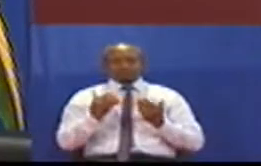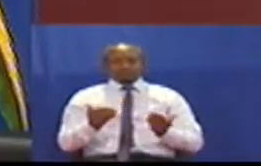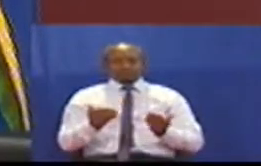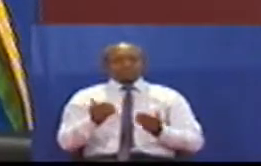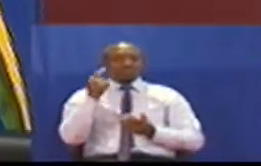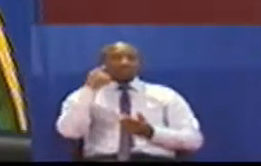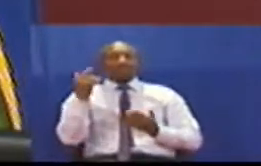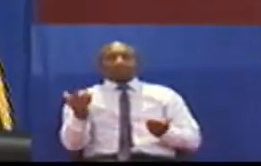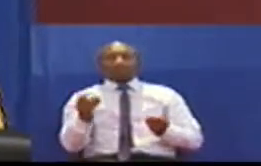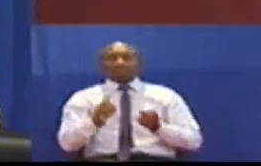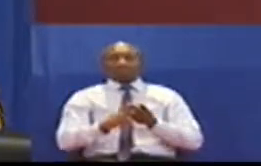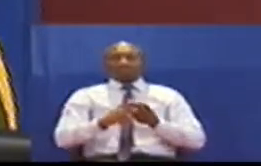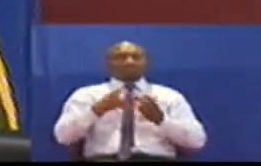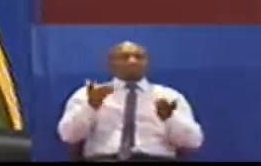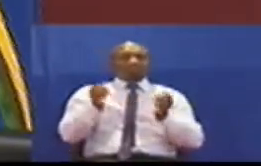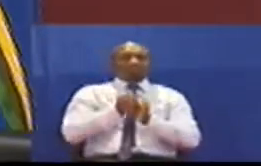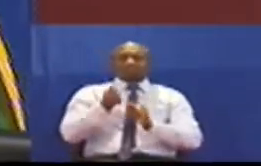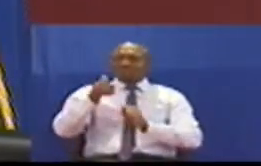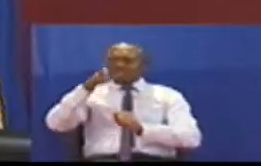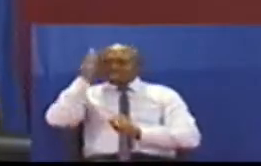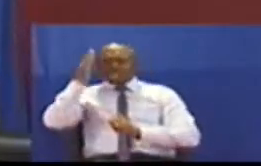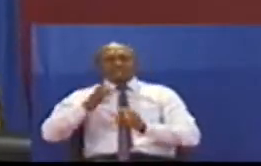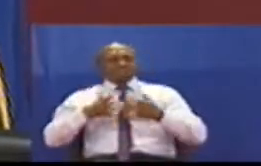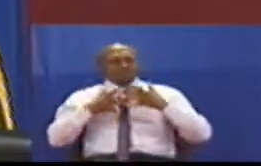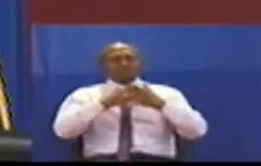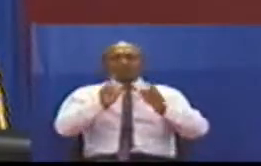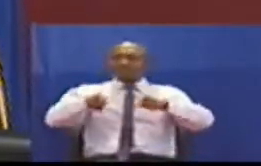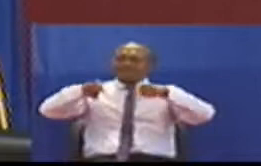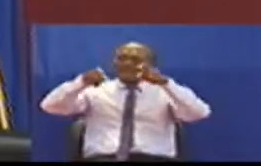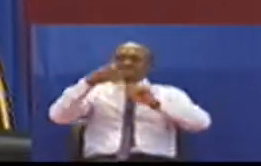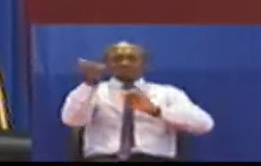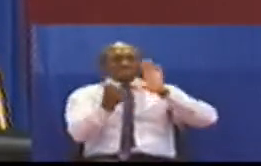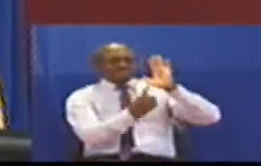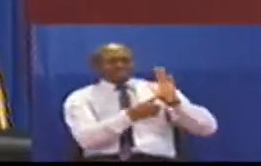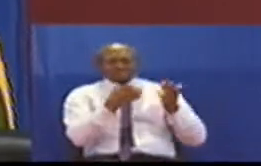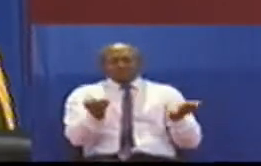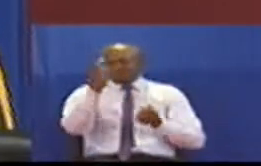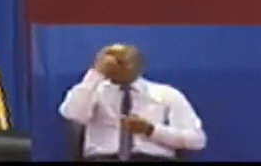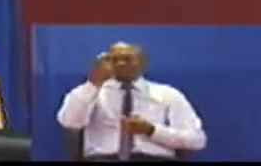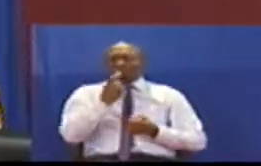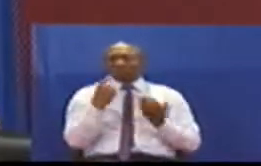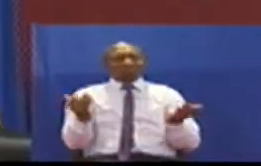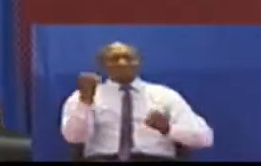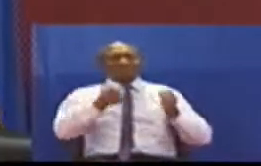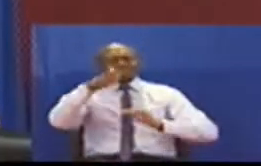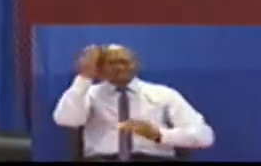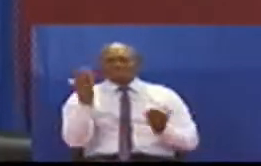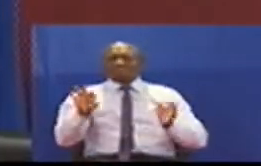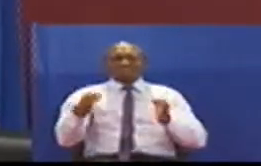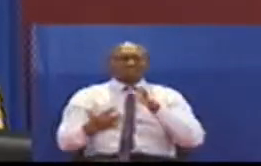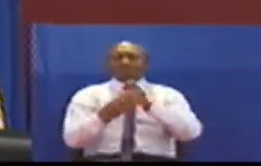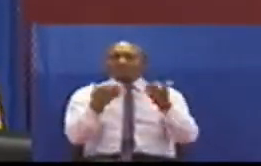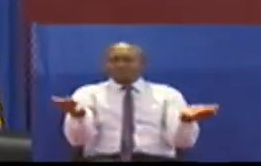utasikia ambulance za serikali zimekwama bandarini si miezi sita na kadhalika, si habari njema kwa sababu unashangaa mbona magari ya serikali haya ambulance za